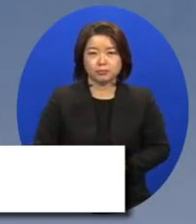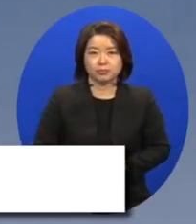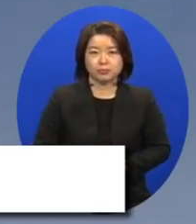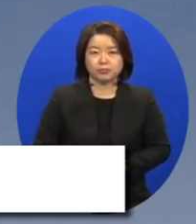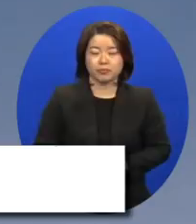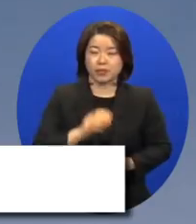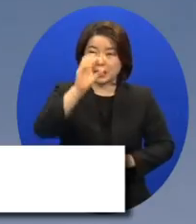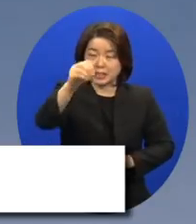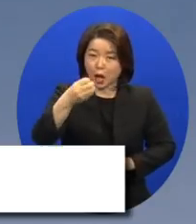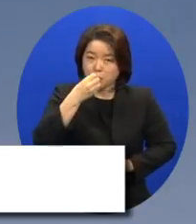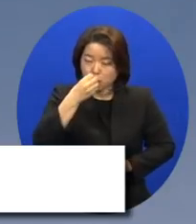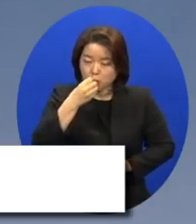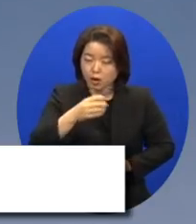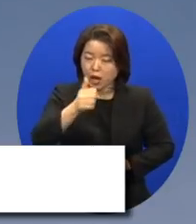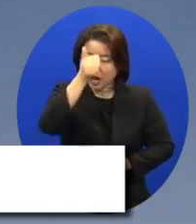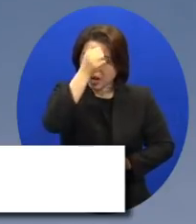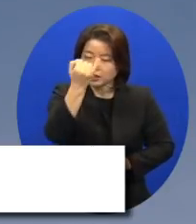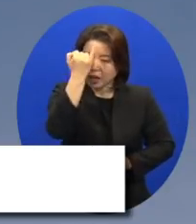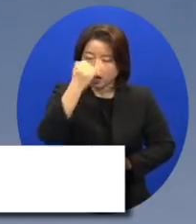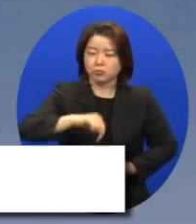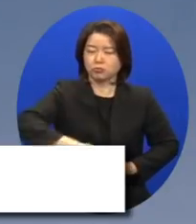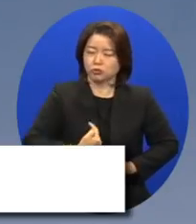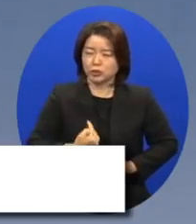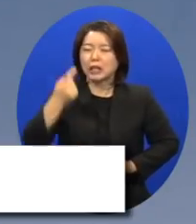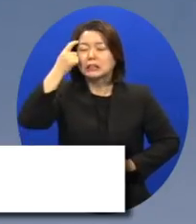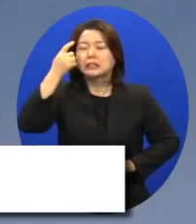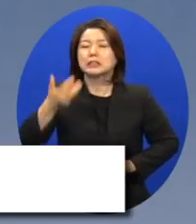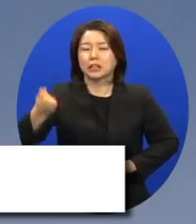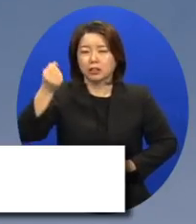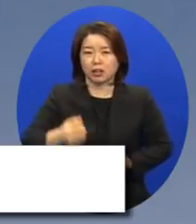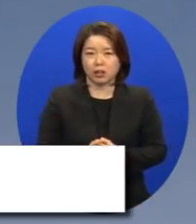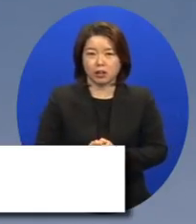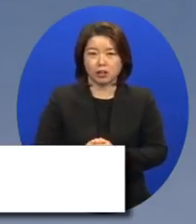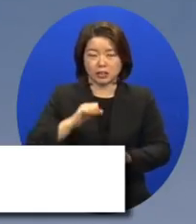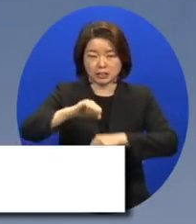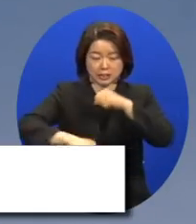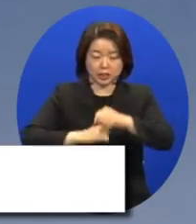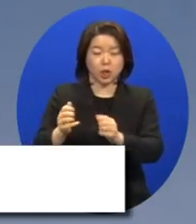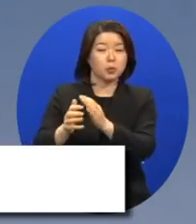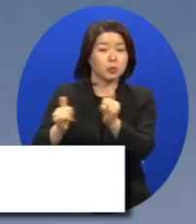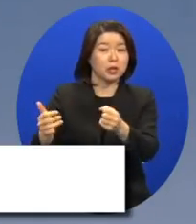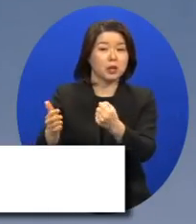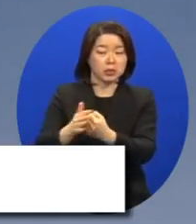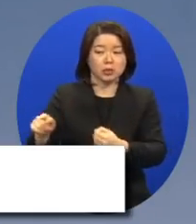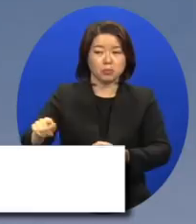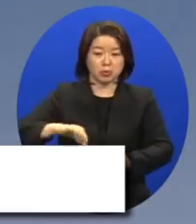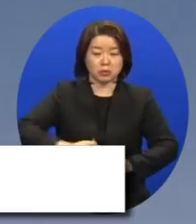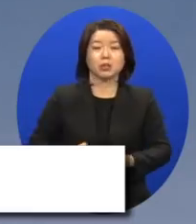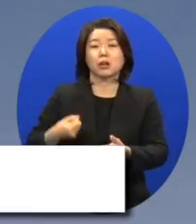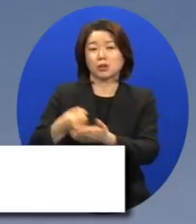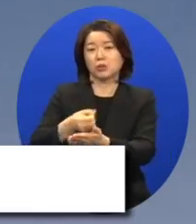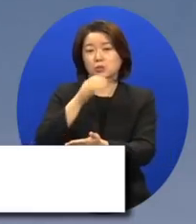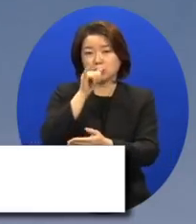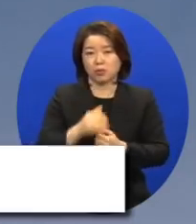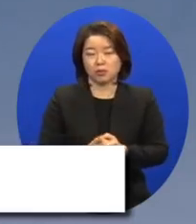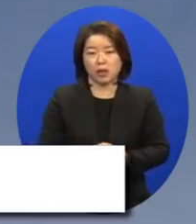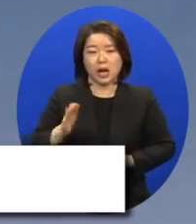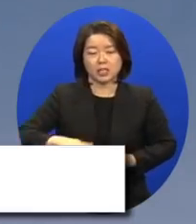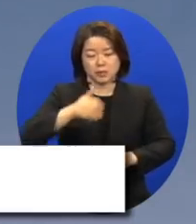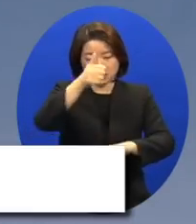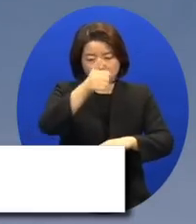먹다 먹은 것은 아장 과 하와 였습니다 그들은 자유로운 사람이었기 때문에 그러나 그 결과는